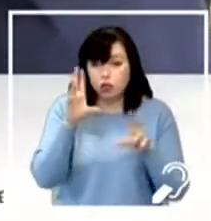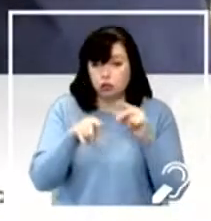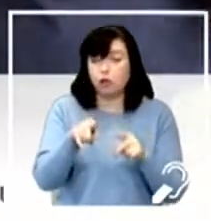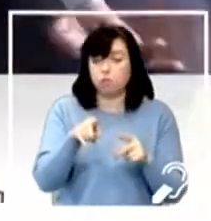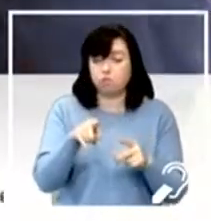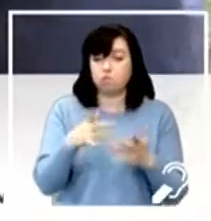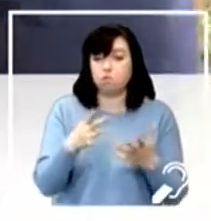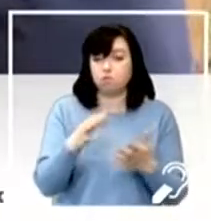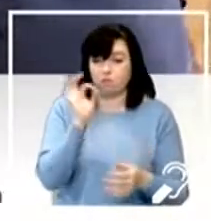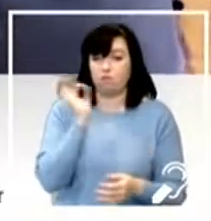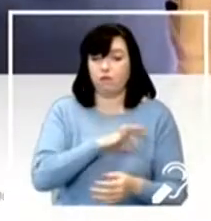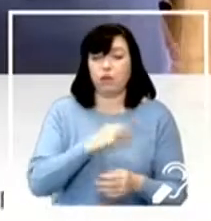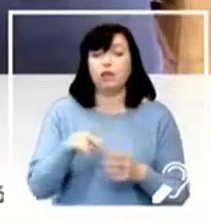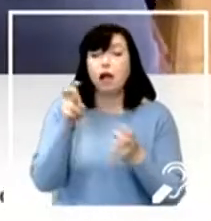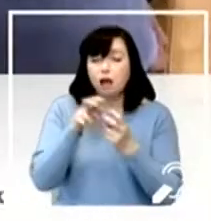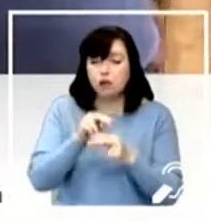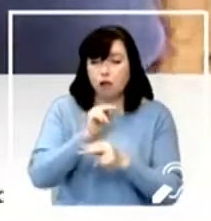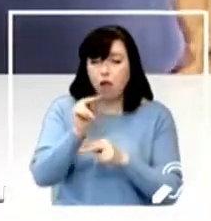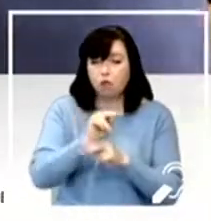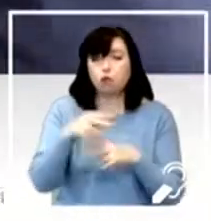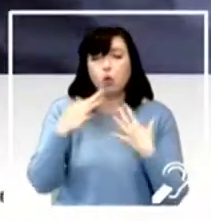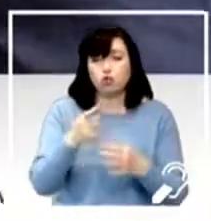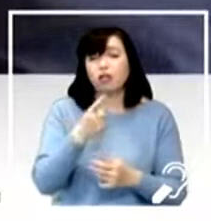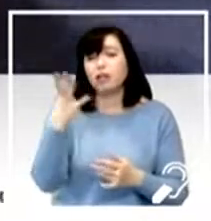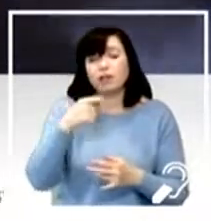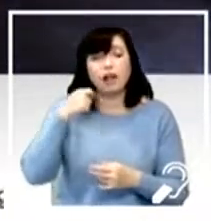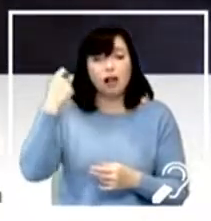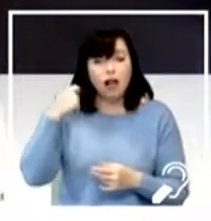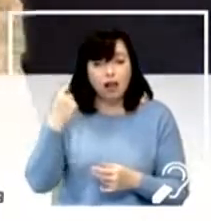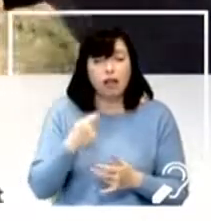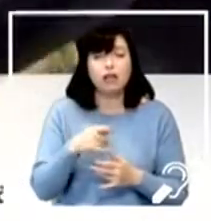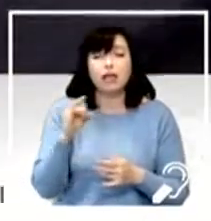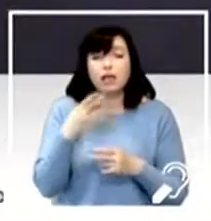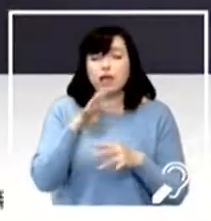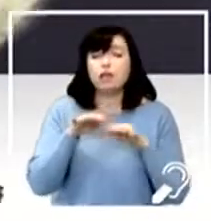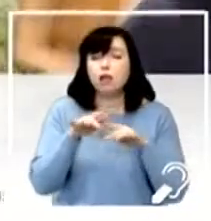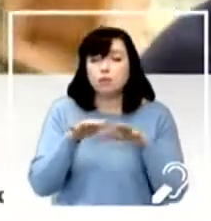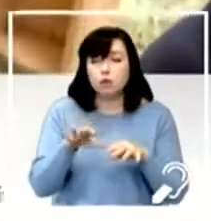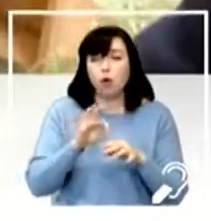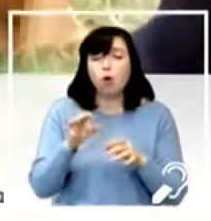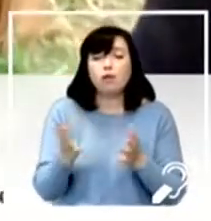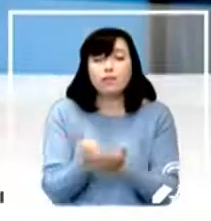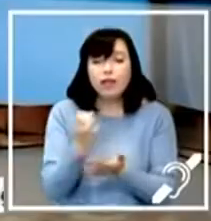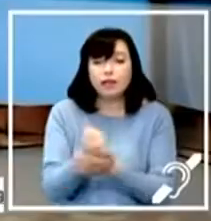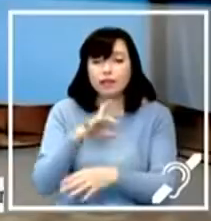erou. Rozătoarele sunt dresate deja de câțiva ani și pentru operațiunile de depistare a minelor.